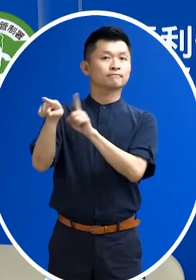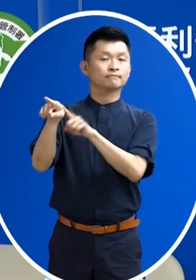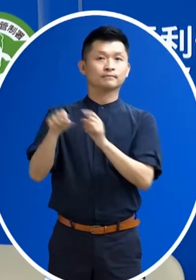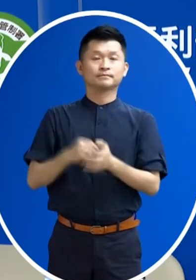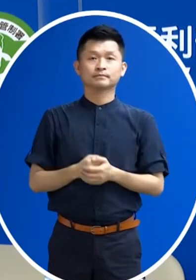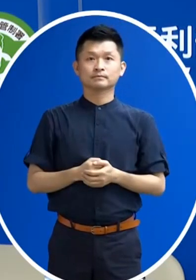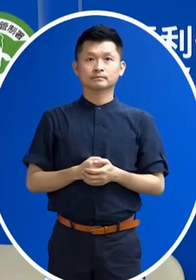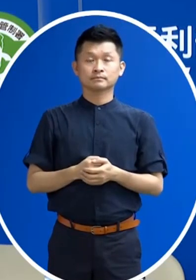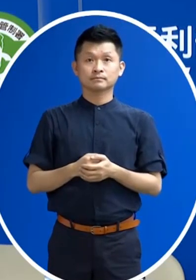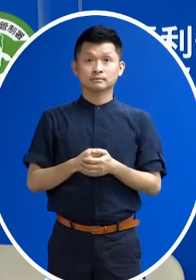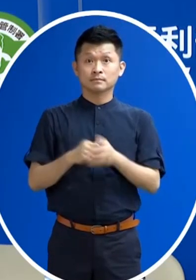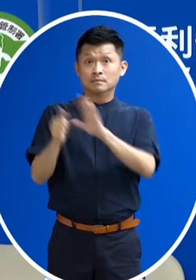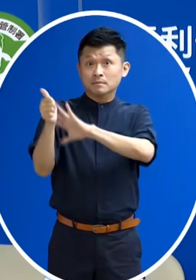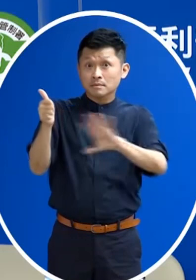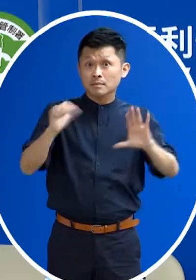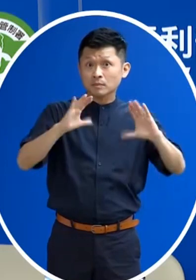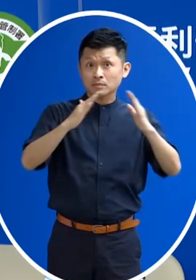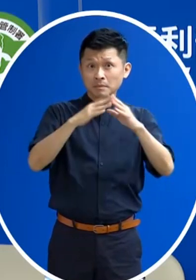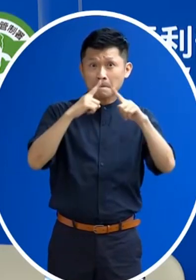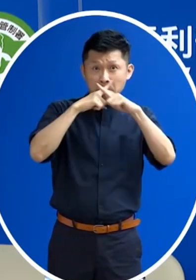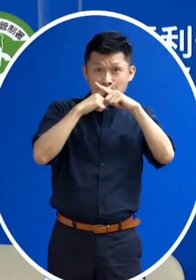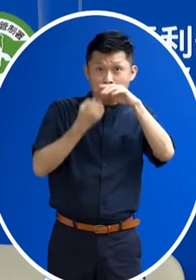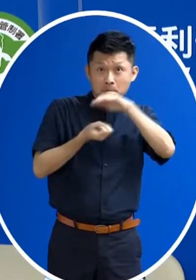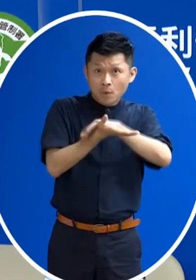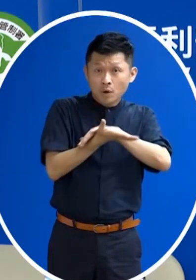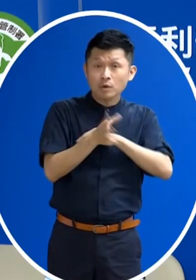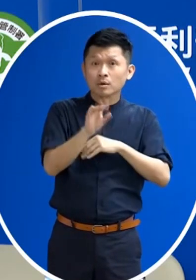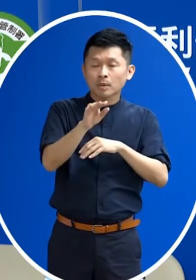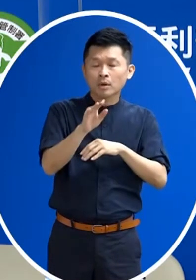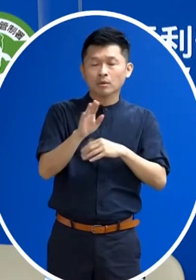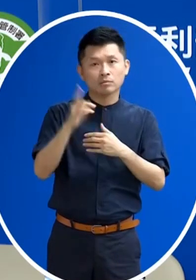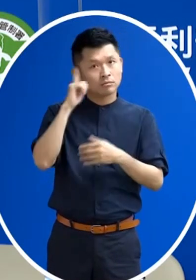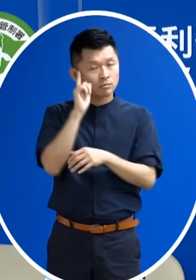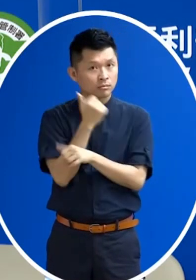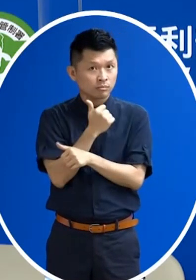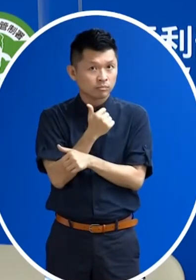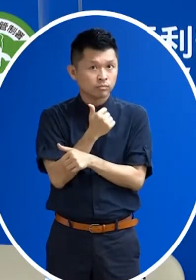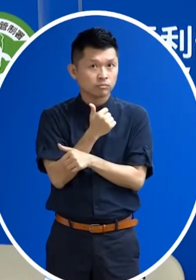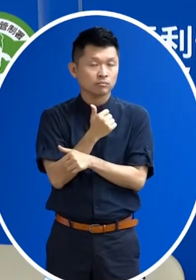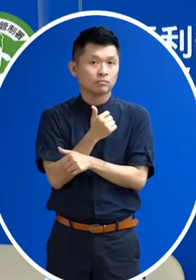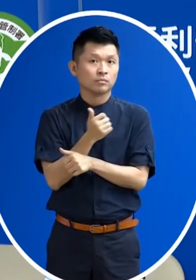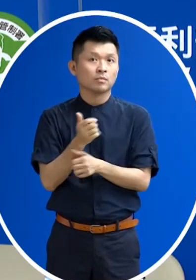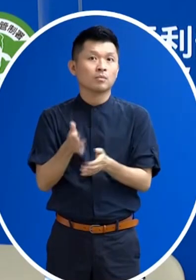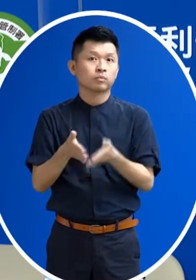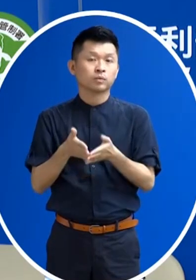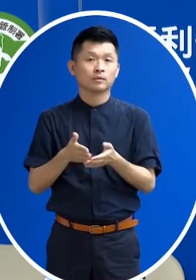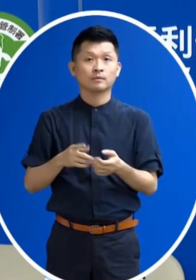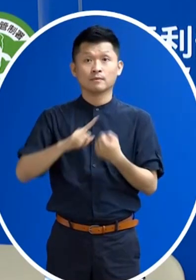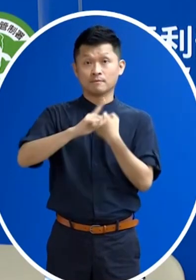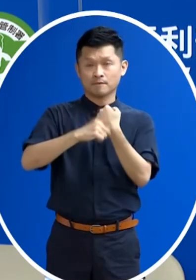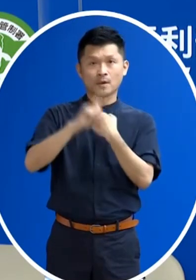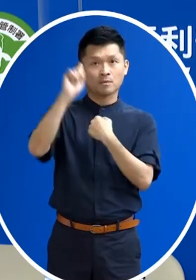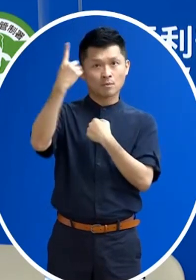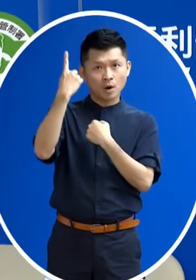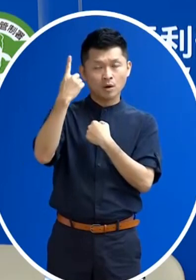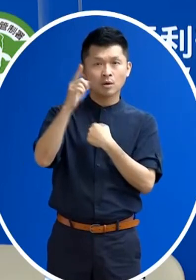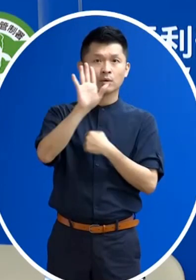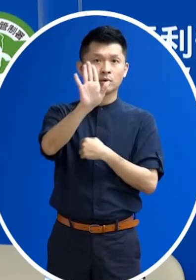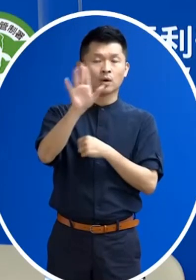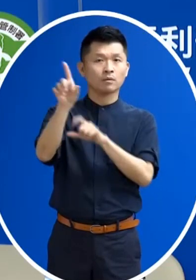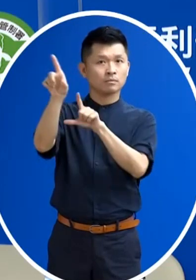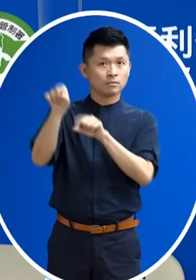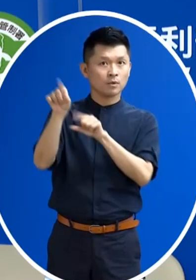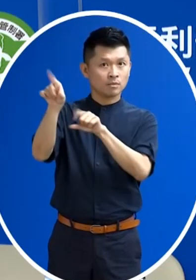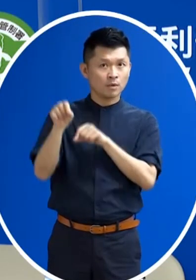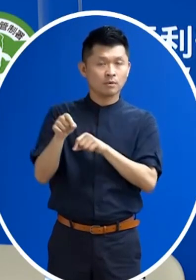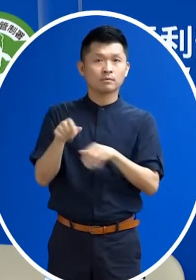有没有危害到国家机密，这也是这是另外的考量。那我想我们都有这个法律的根据在。那